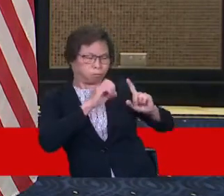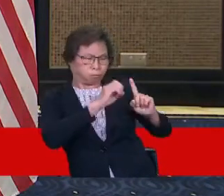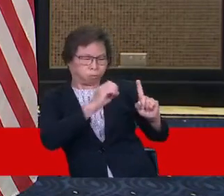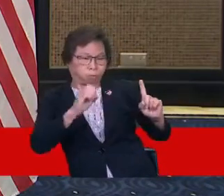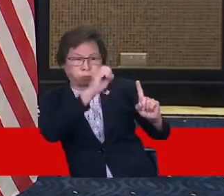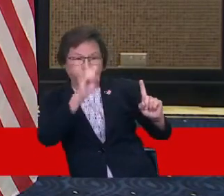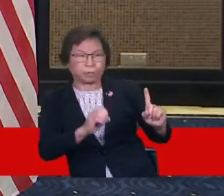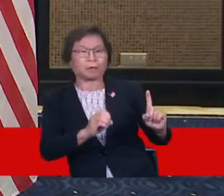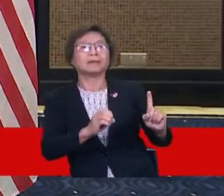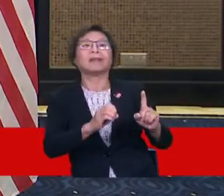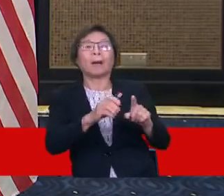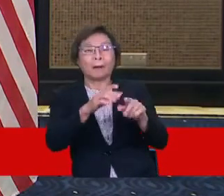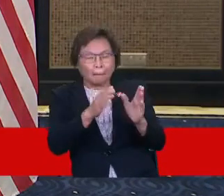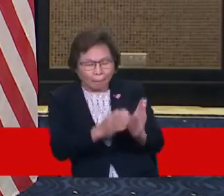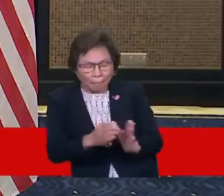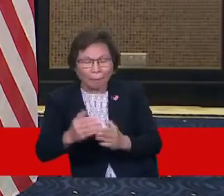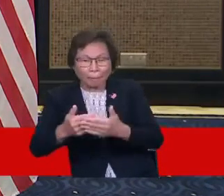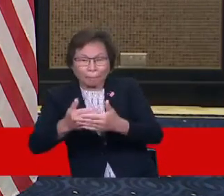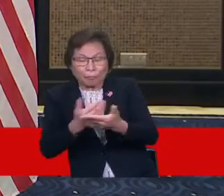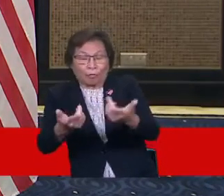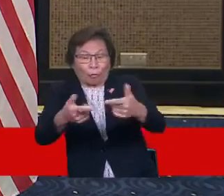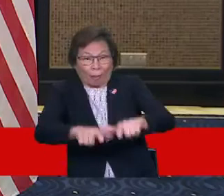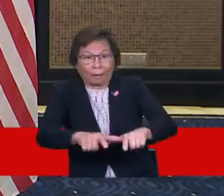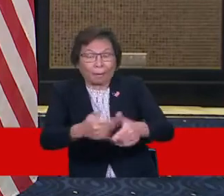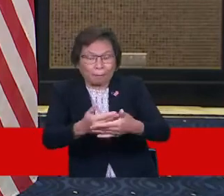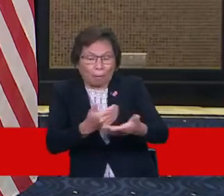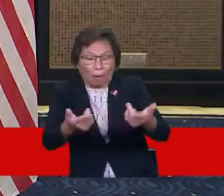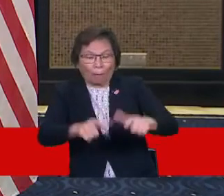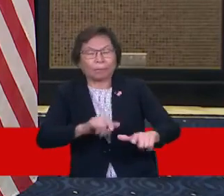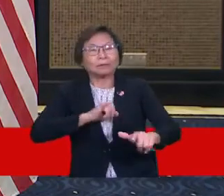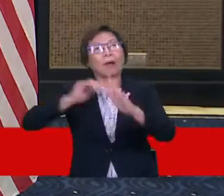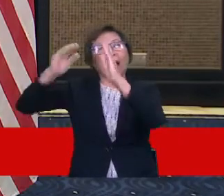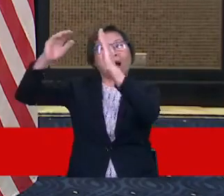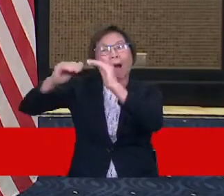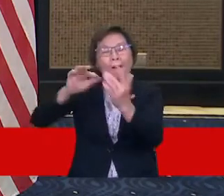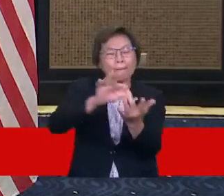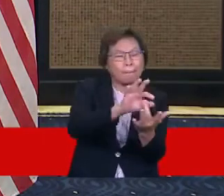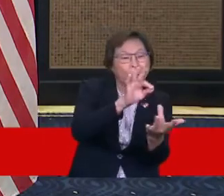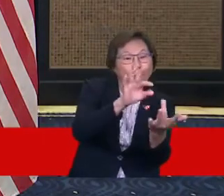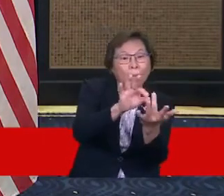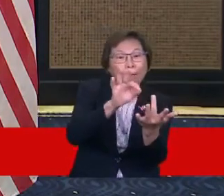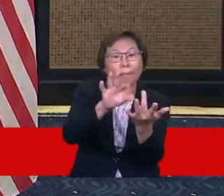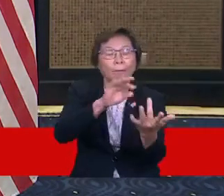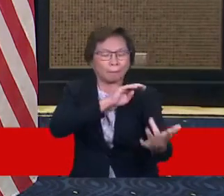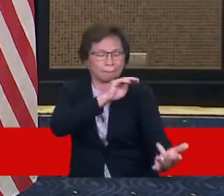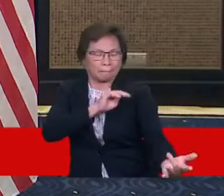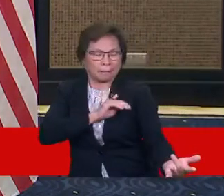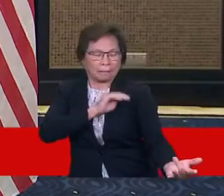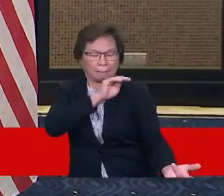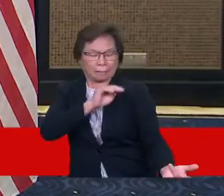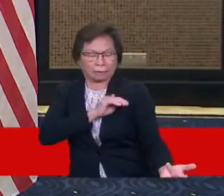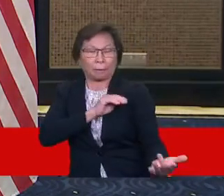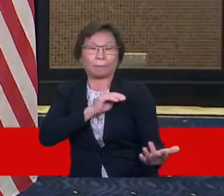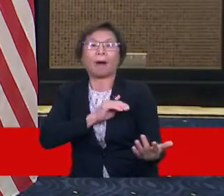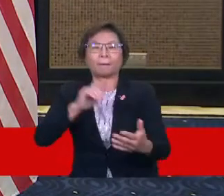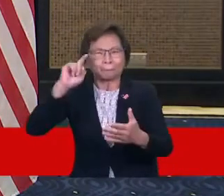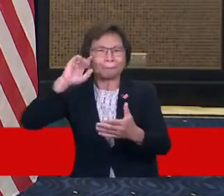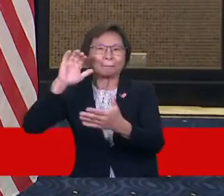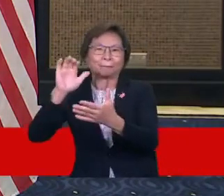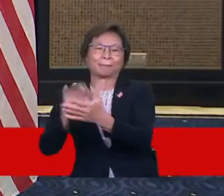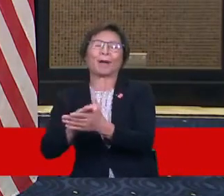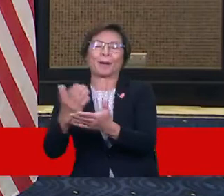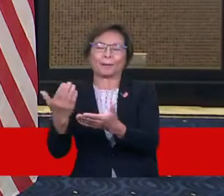proaktif hai hai berharap pelantikan kabinet ini akan memberi keyakinan baru